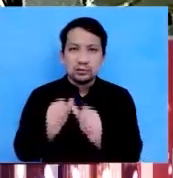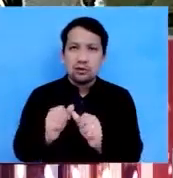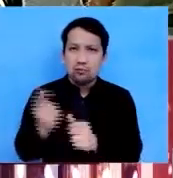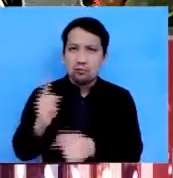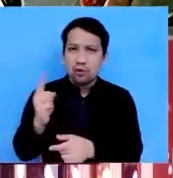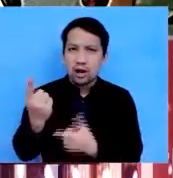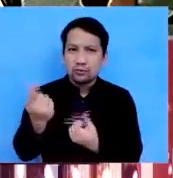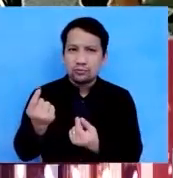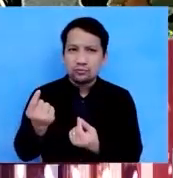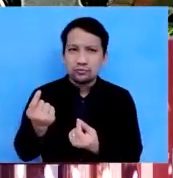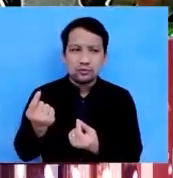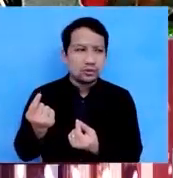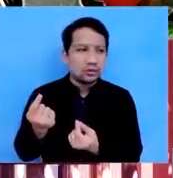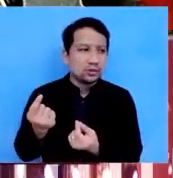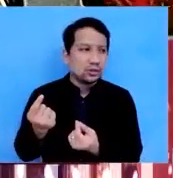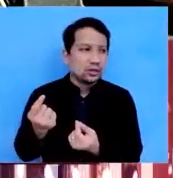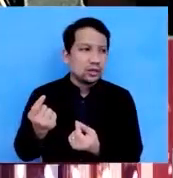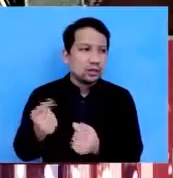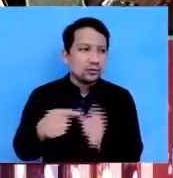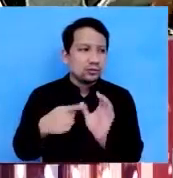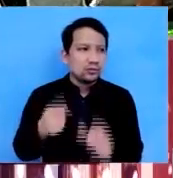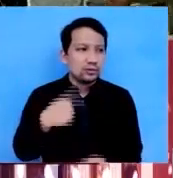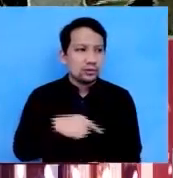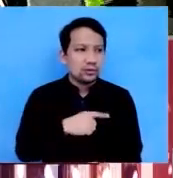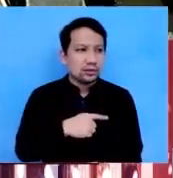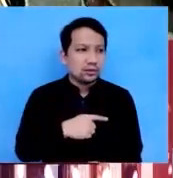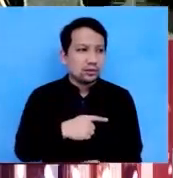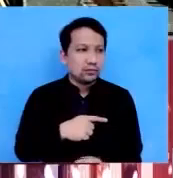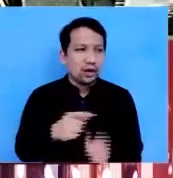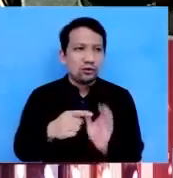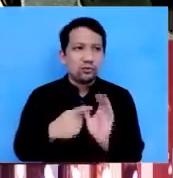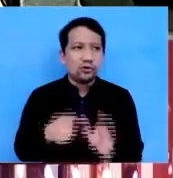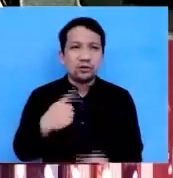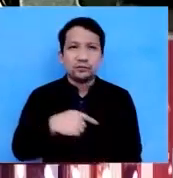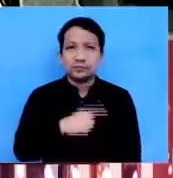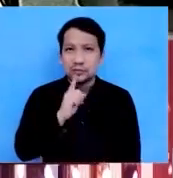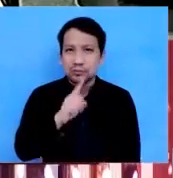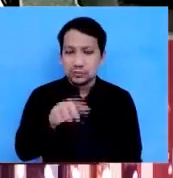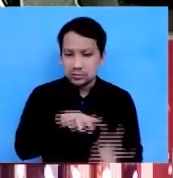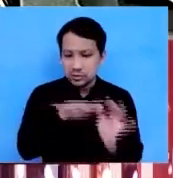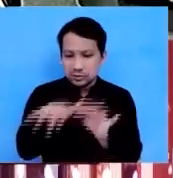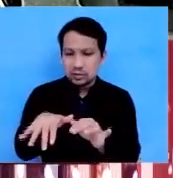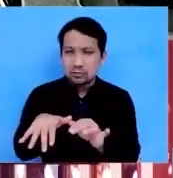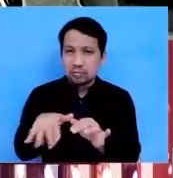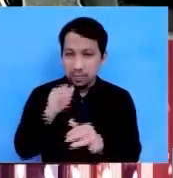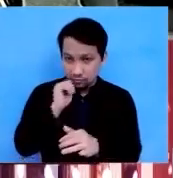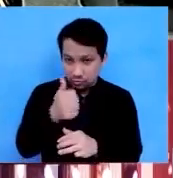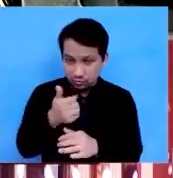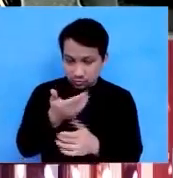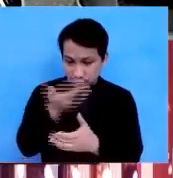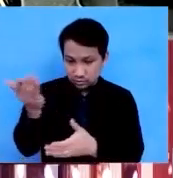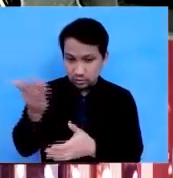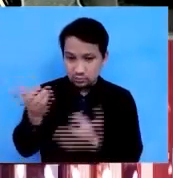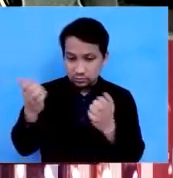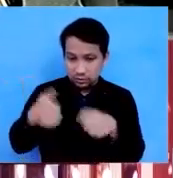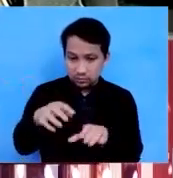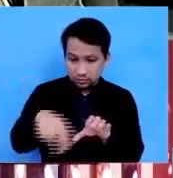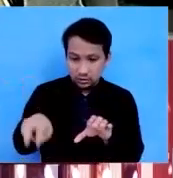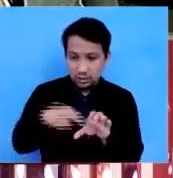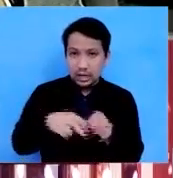chance passenger? Kasi mahirap na baka magpaasa tayo tapos magpuntaan sila bukas. Okay. Sure ba na pag mag-chance passenger